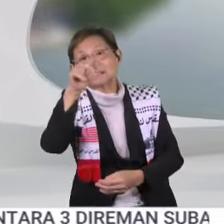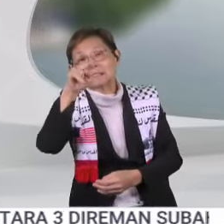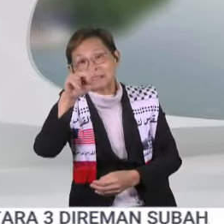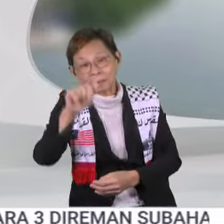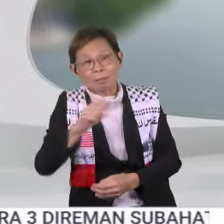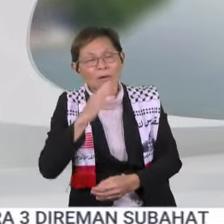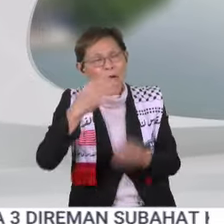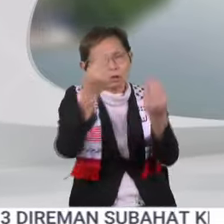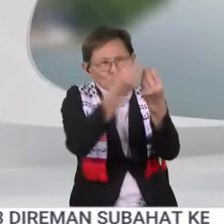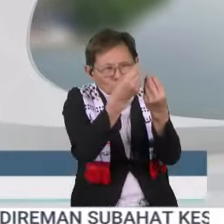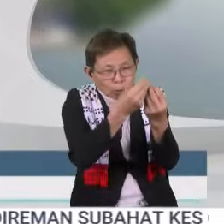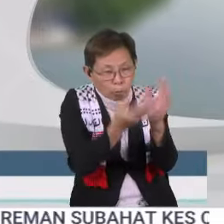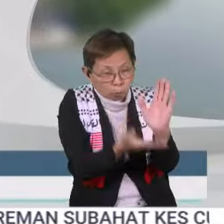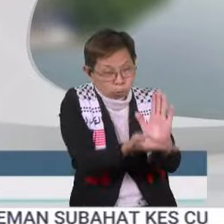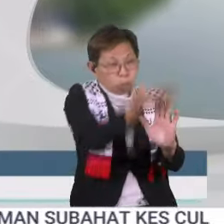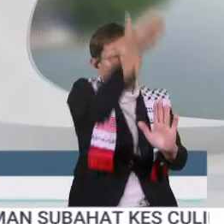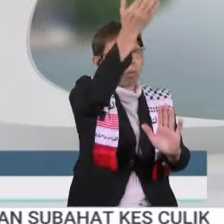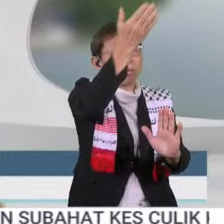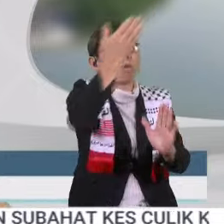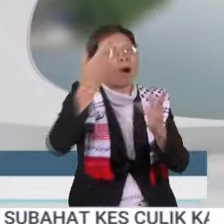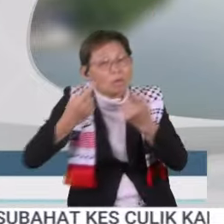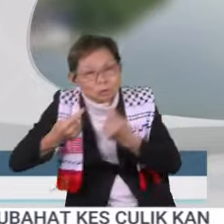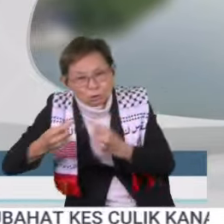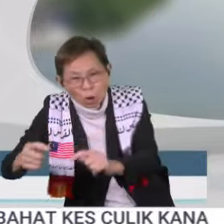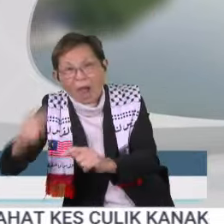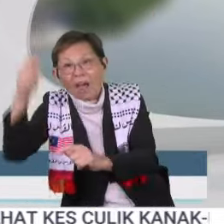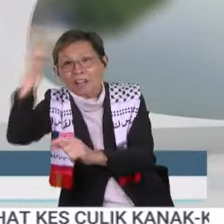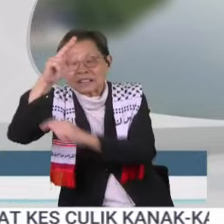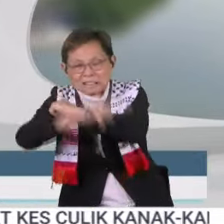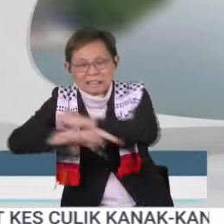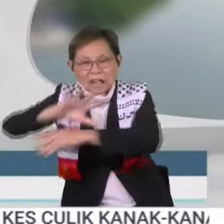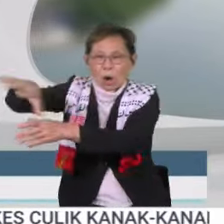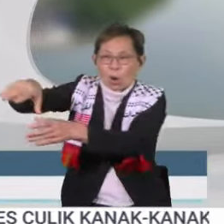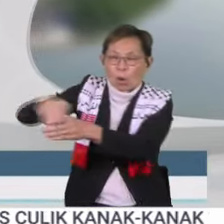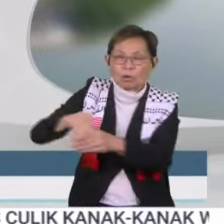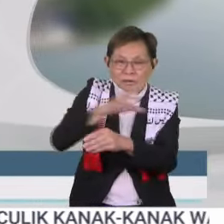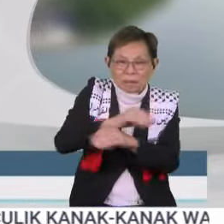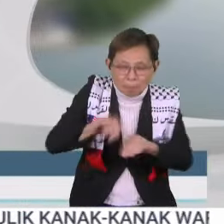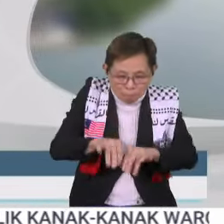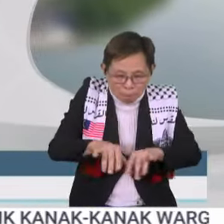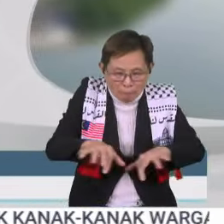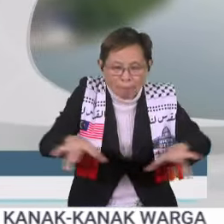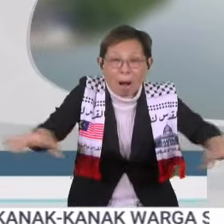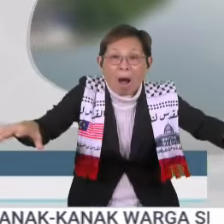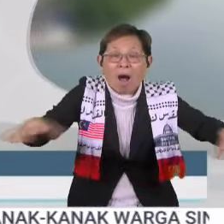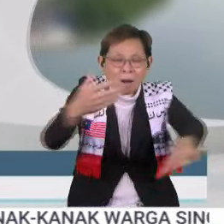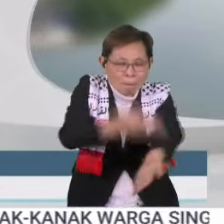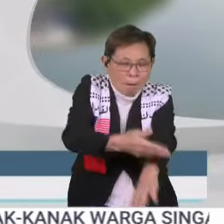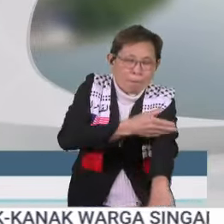itu dijangka terus meningkat menerusi usaha inklusif kerajaan negeri termasuk mengembangkan rangkaian